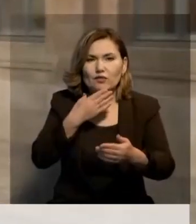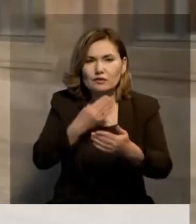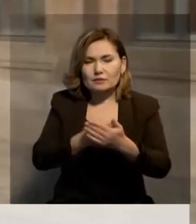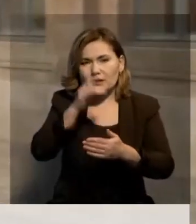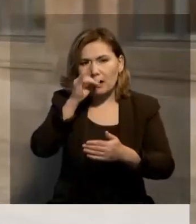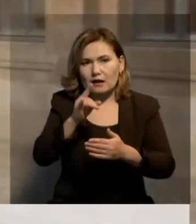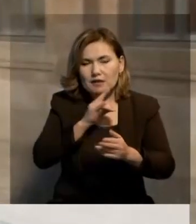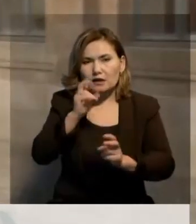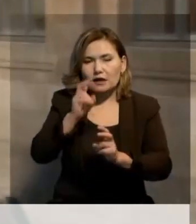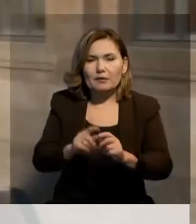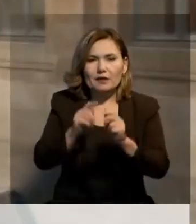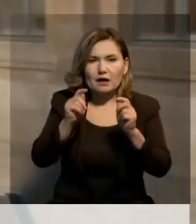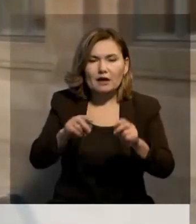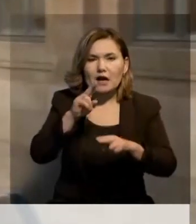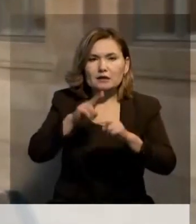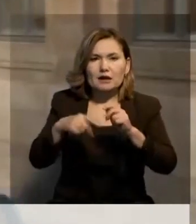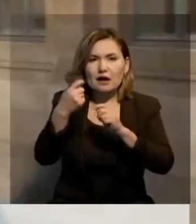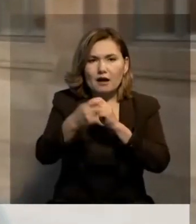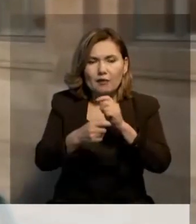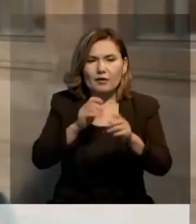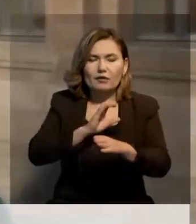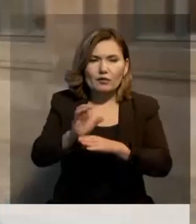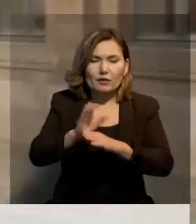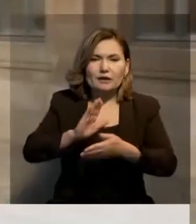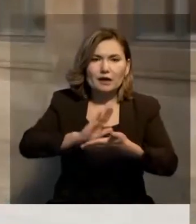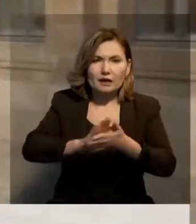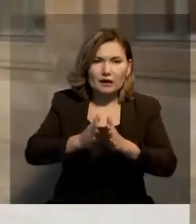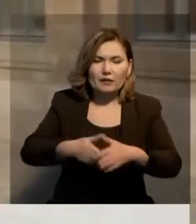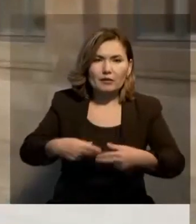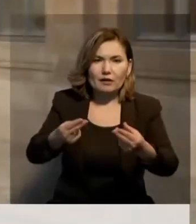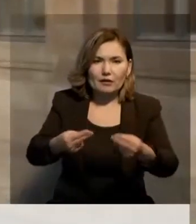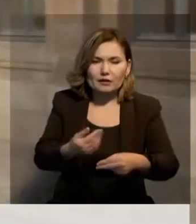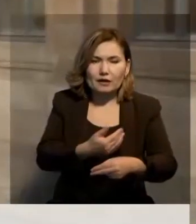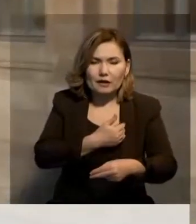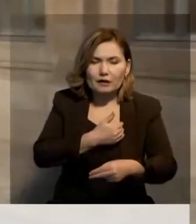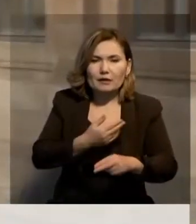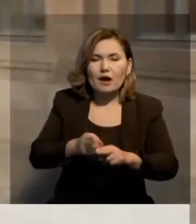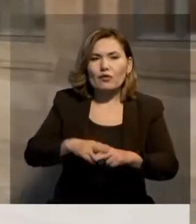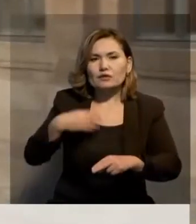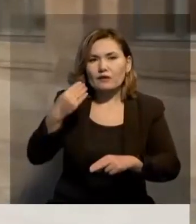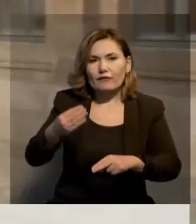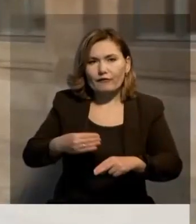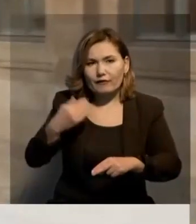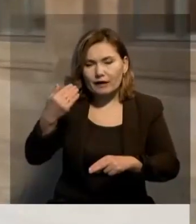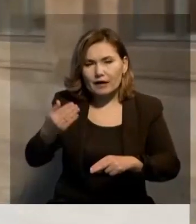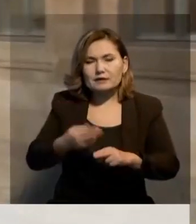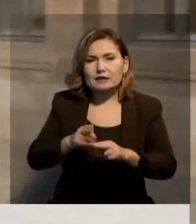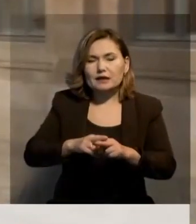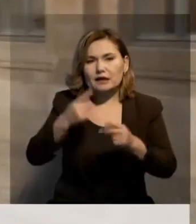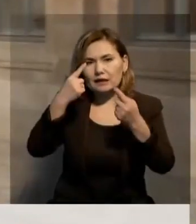жаңағы осы Сапрема деген компаниямен келісім шартқа қол қойып, солардың технологияларын алып, өзіміздің тауарларымызды